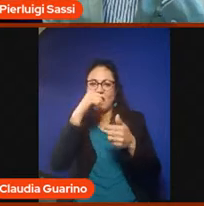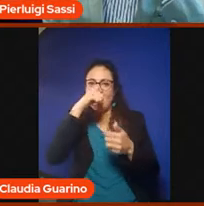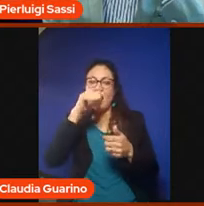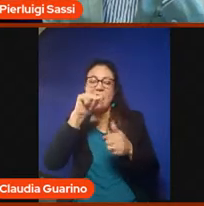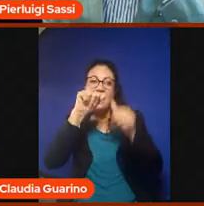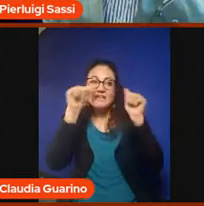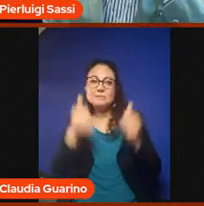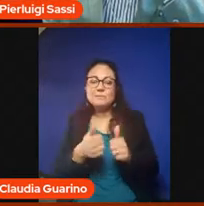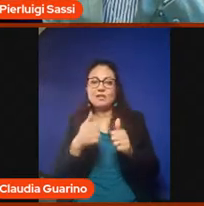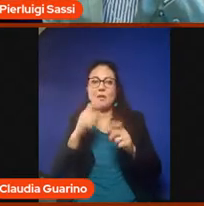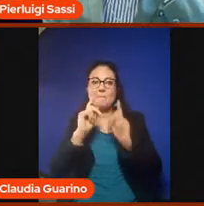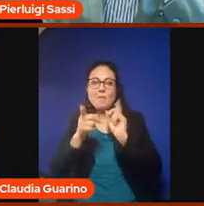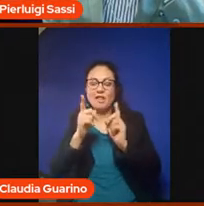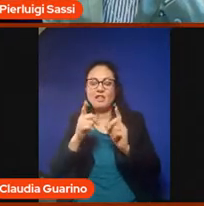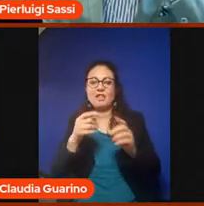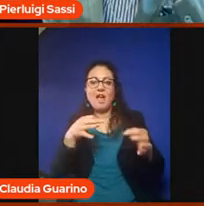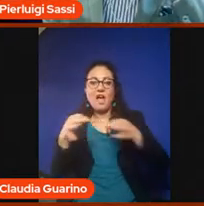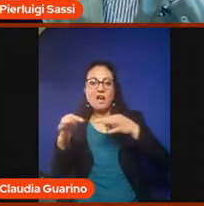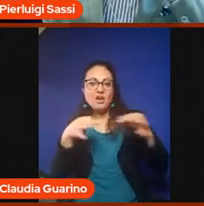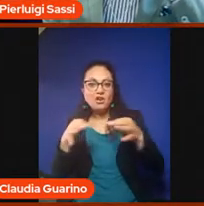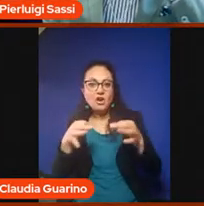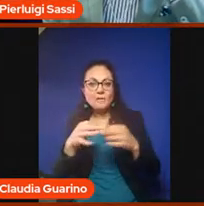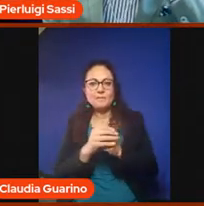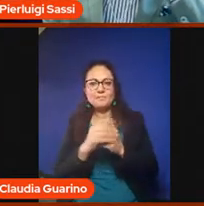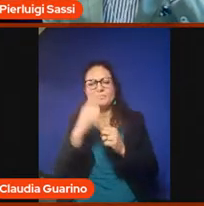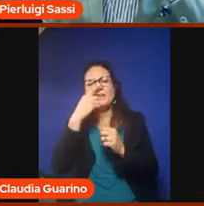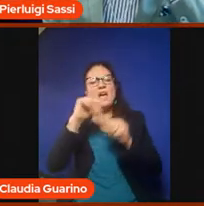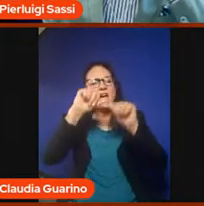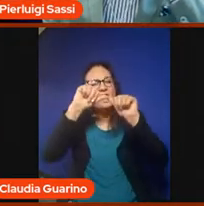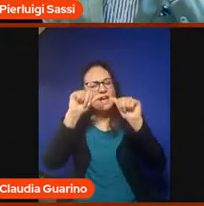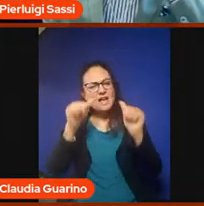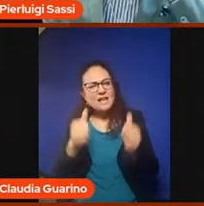aspetto politico, a un aspetto